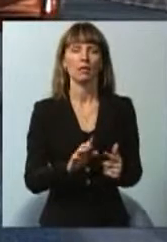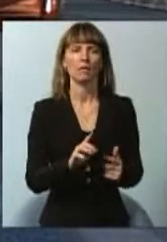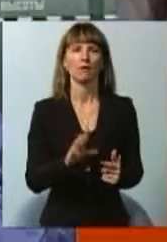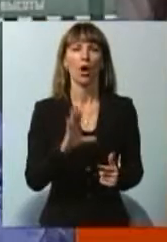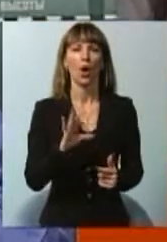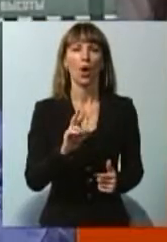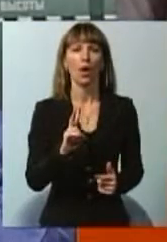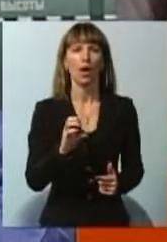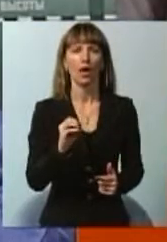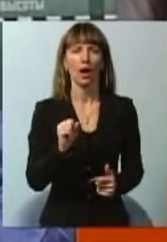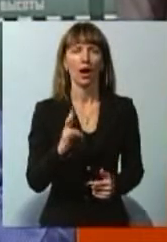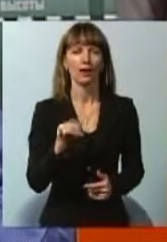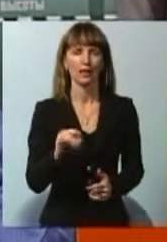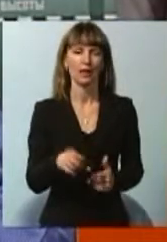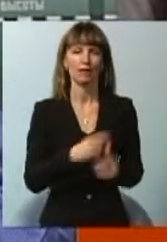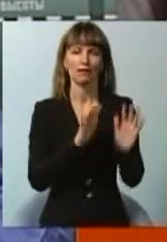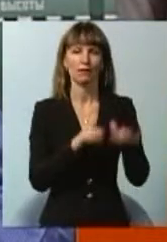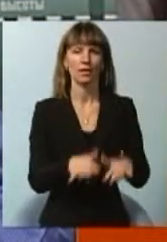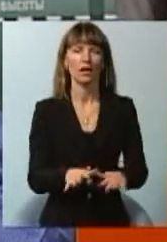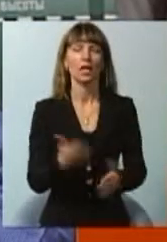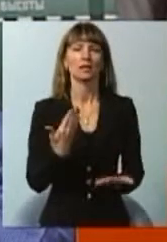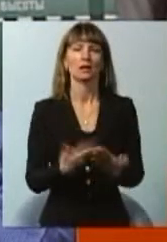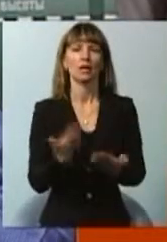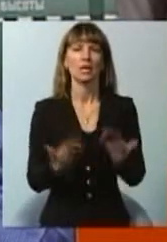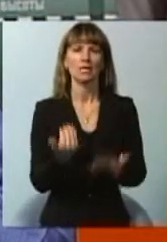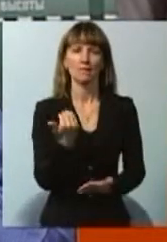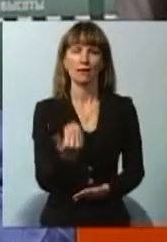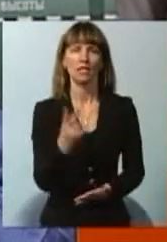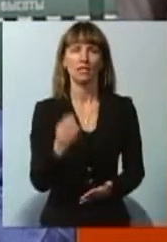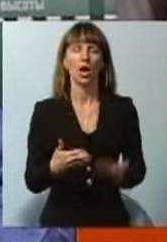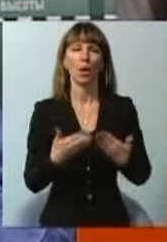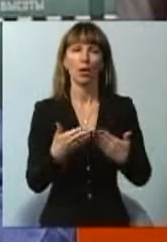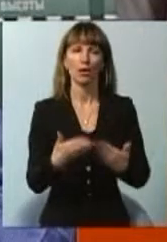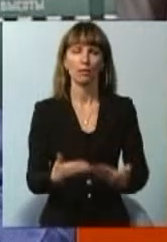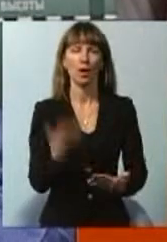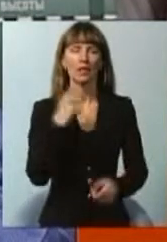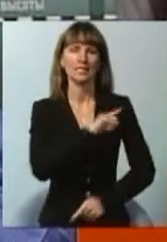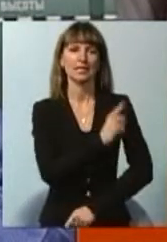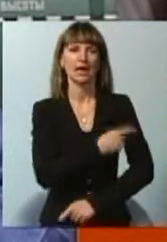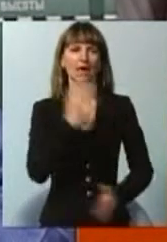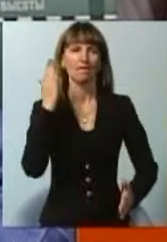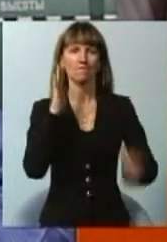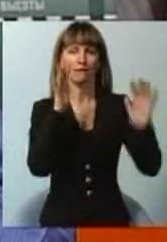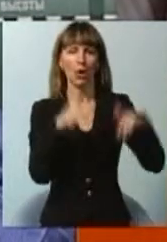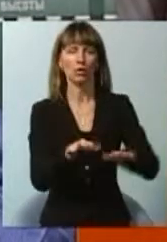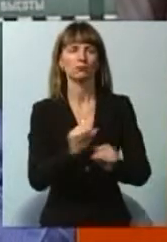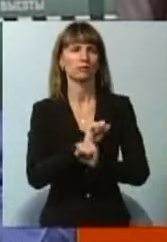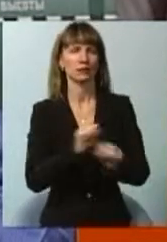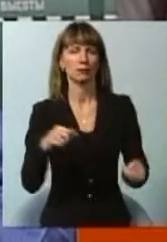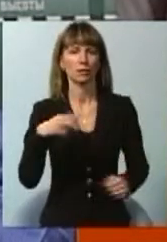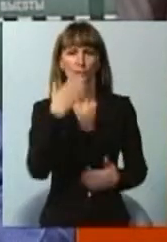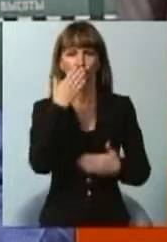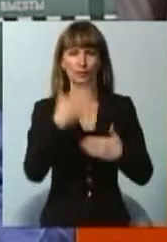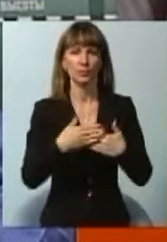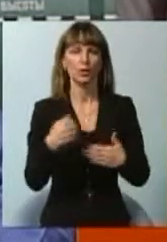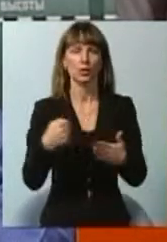якійсь водоймі? Наприклад, якщо ви пливете на кораблі, коли сильні волни, не можна підходити